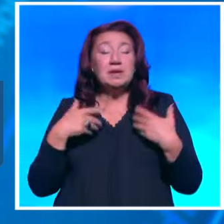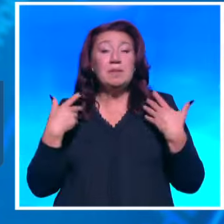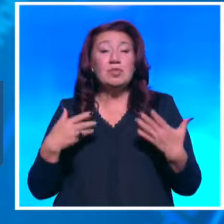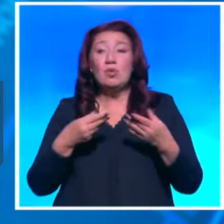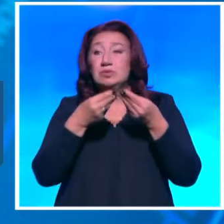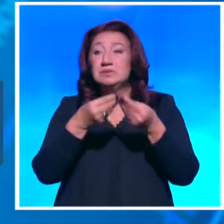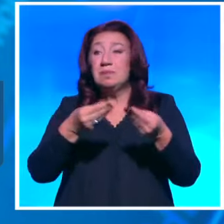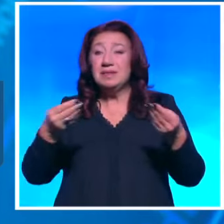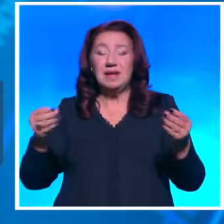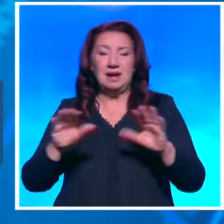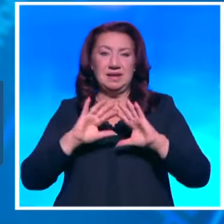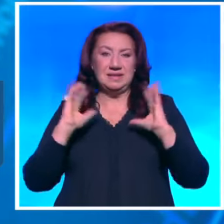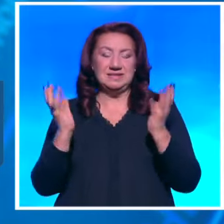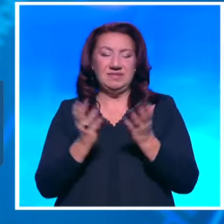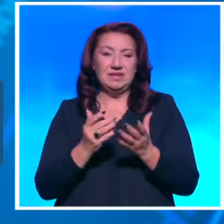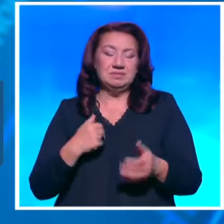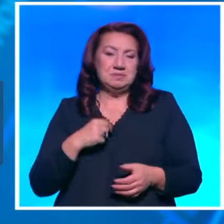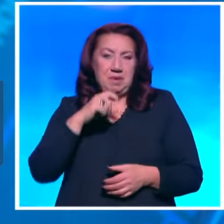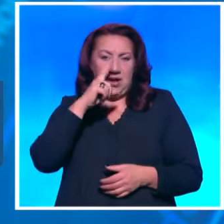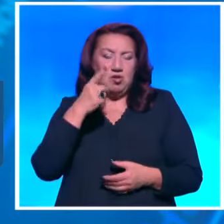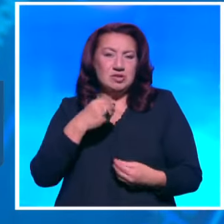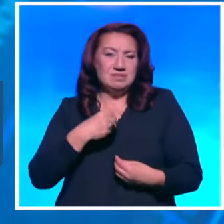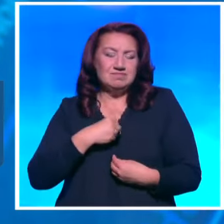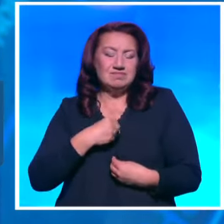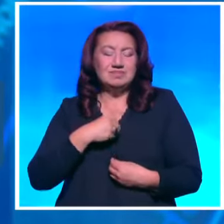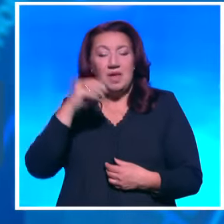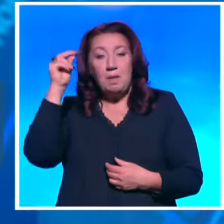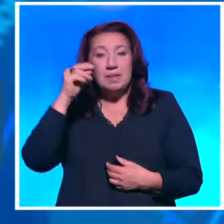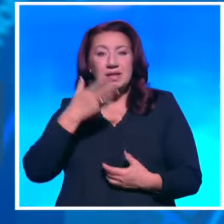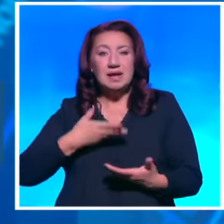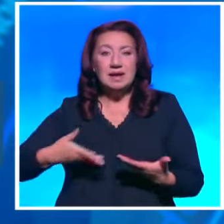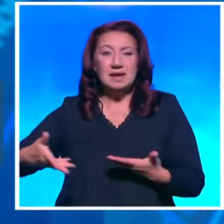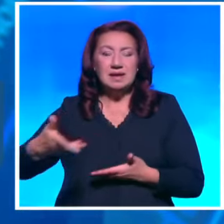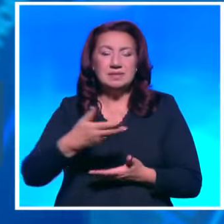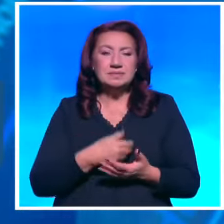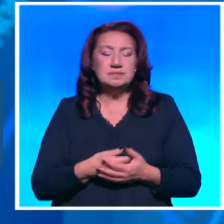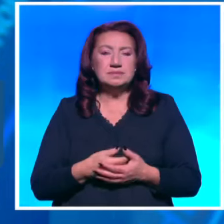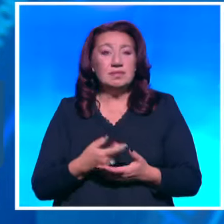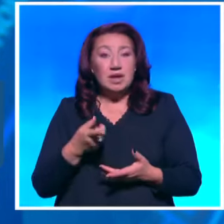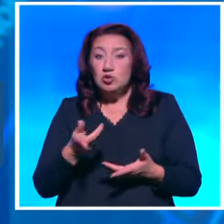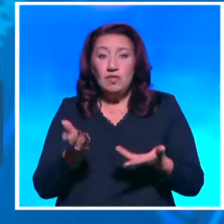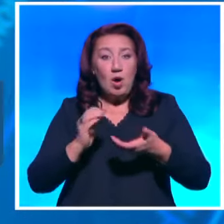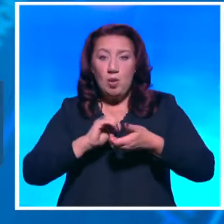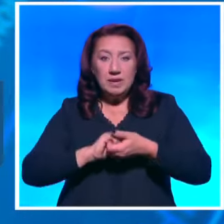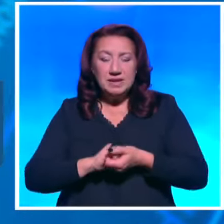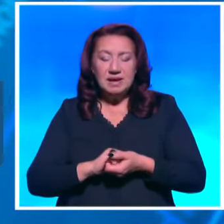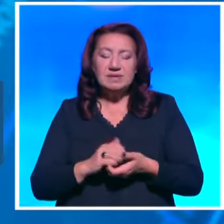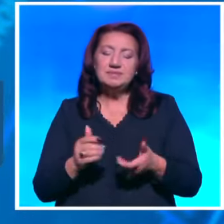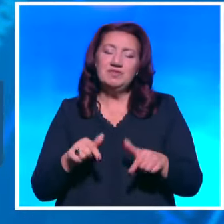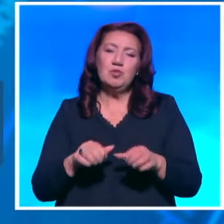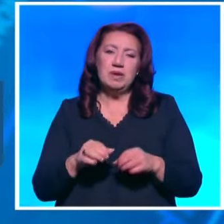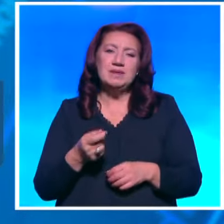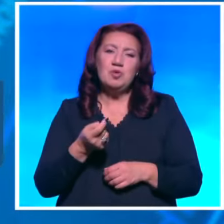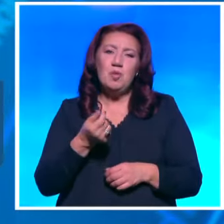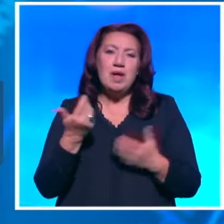да си почувстваме горди като българи. Обединява ли ни? Всъщност малко неща обединяват българите по-настоящем